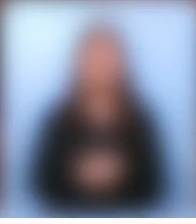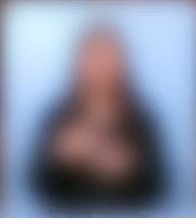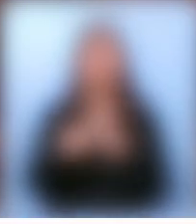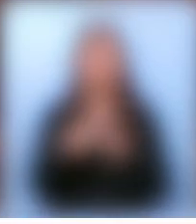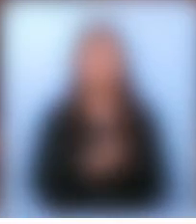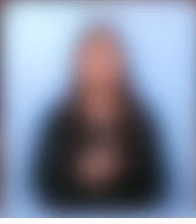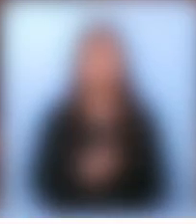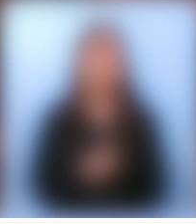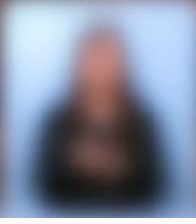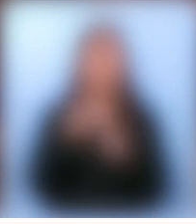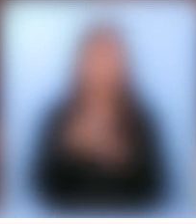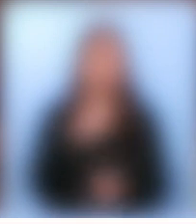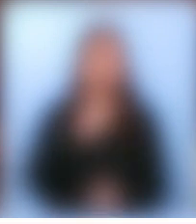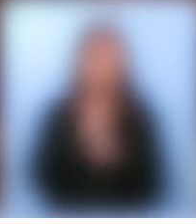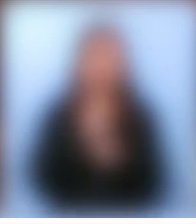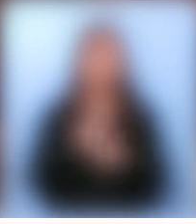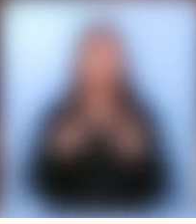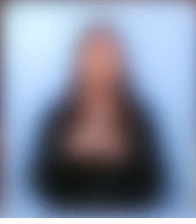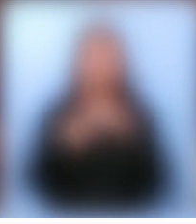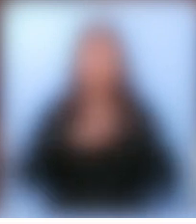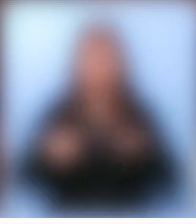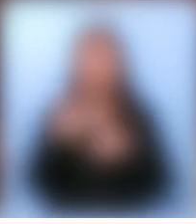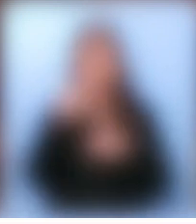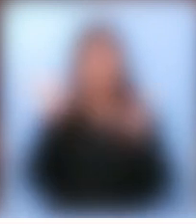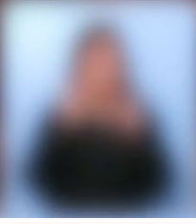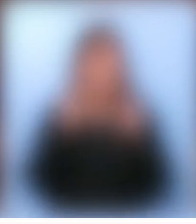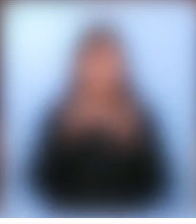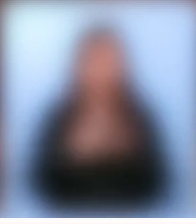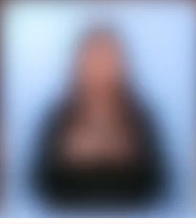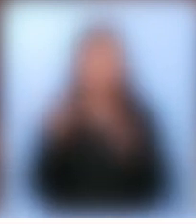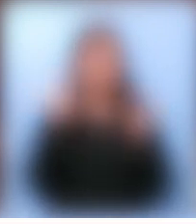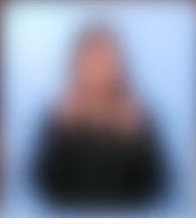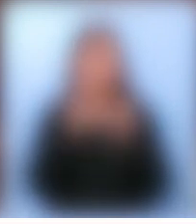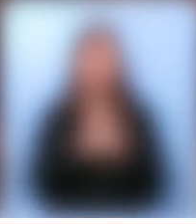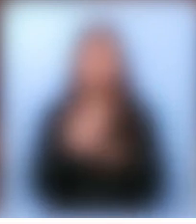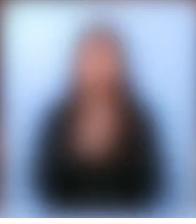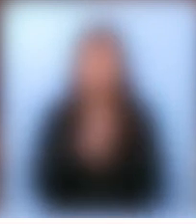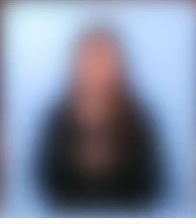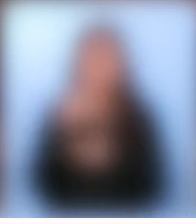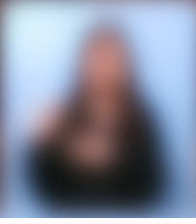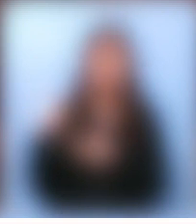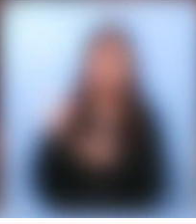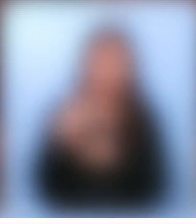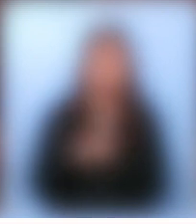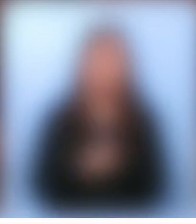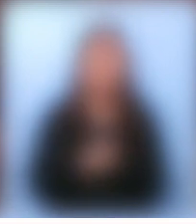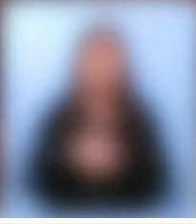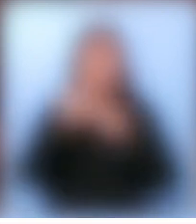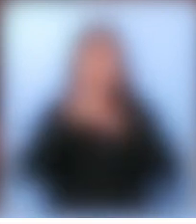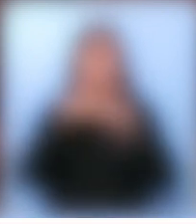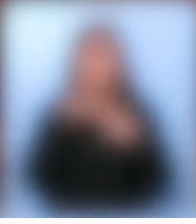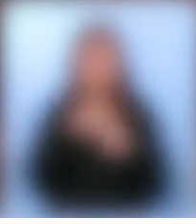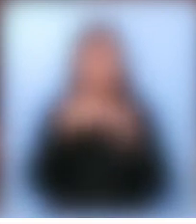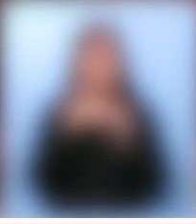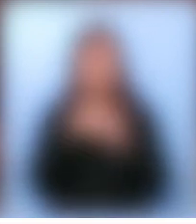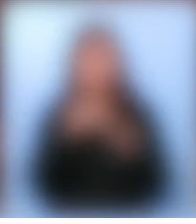要提供準確同持平嘅新聞報導資訊同觀點。好似最近俾廣管局批評嗰個左右紅